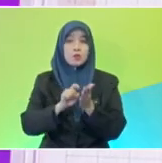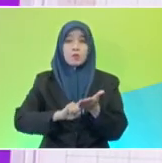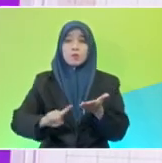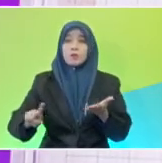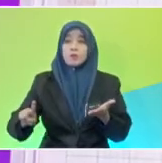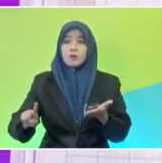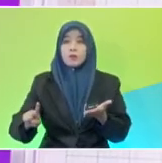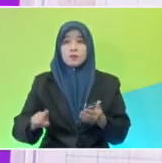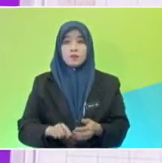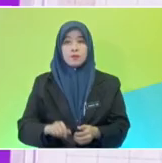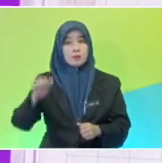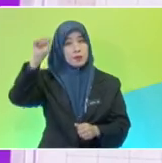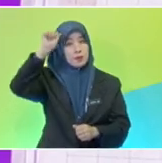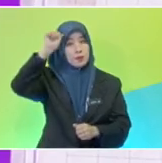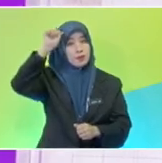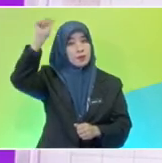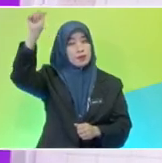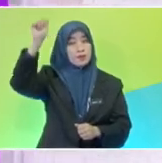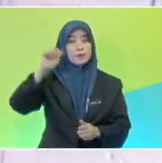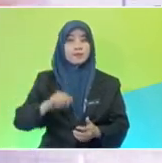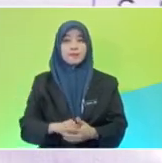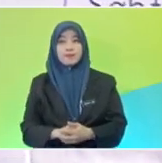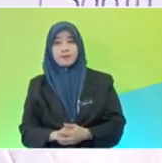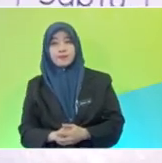Nazri. Assalamualaikum. Music!